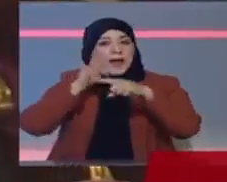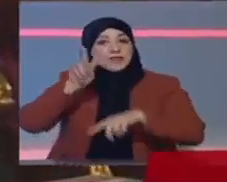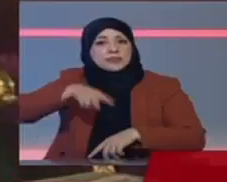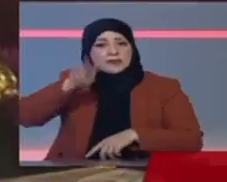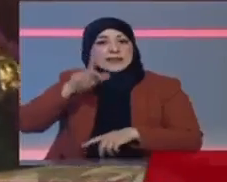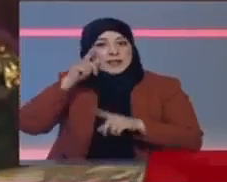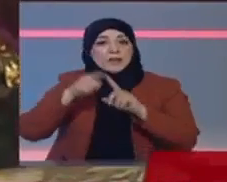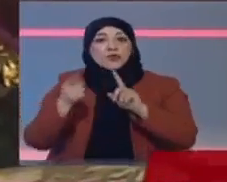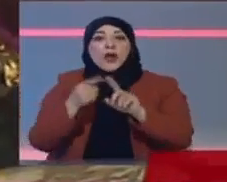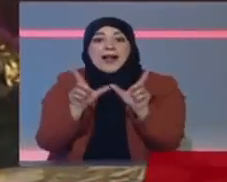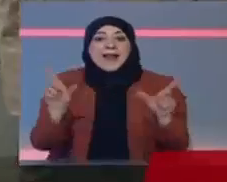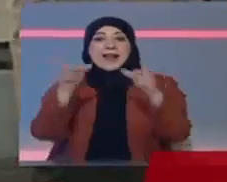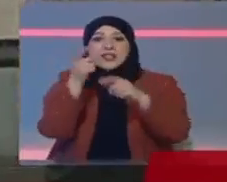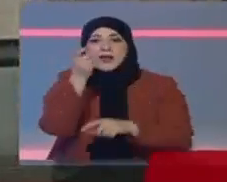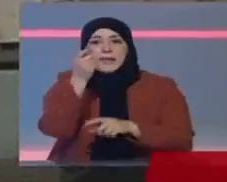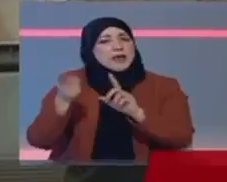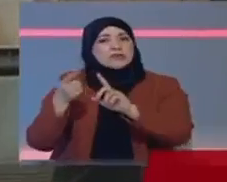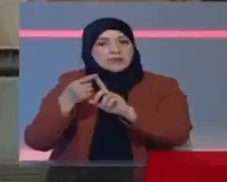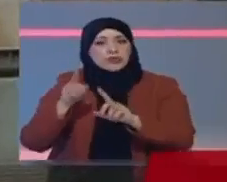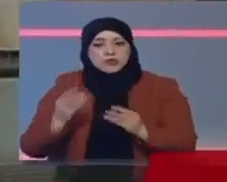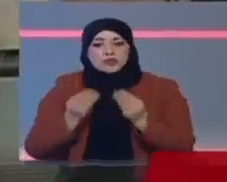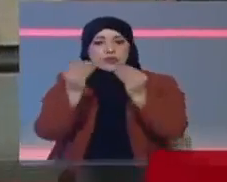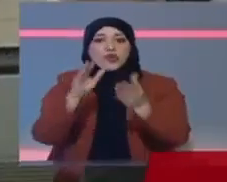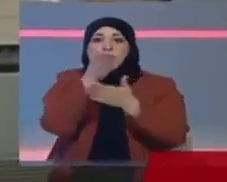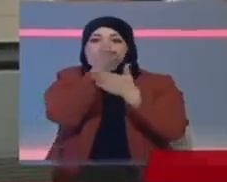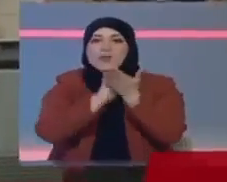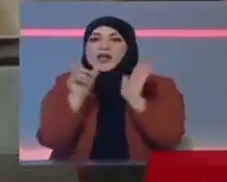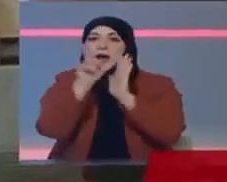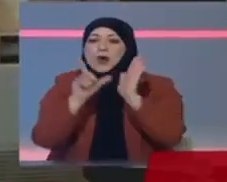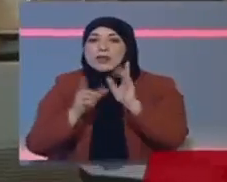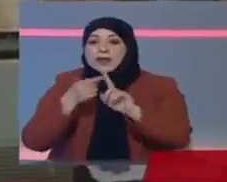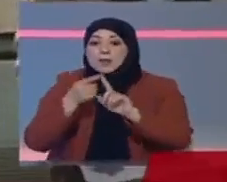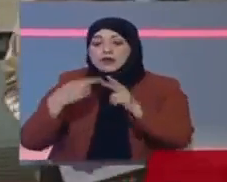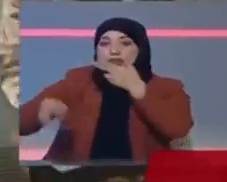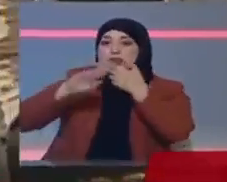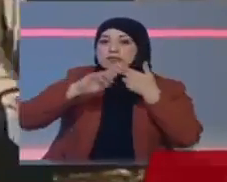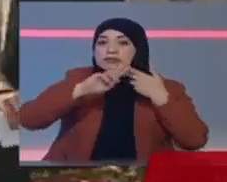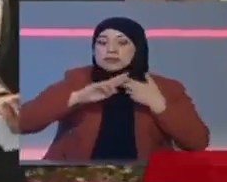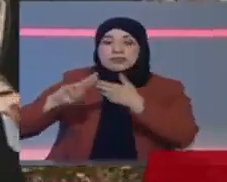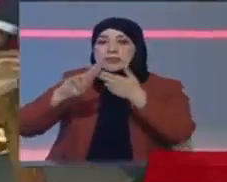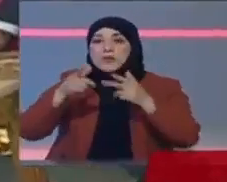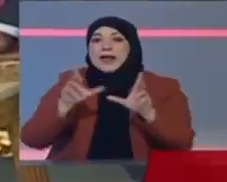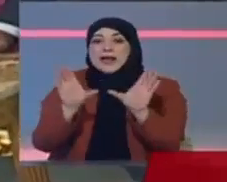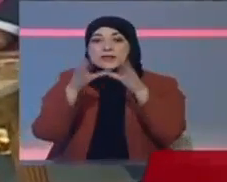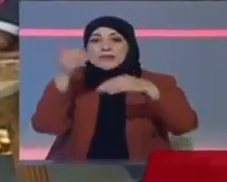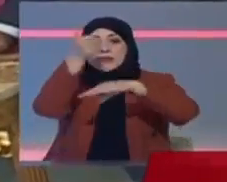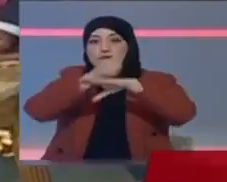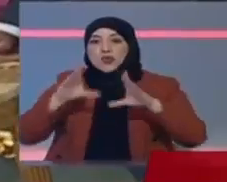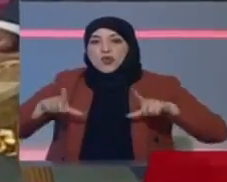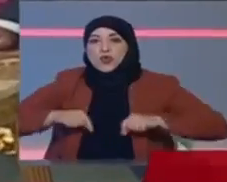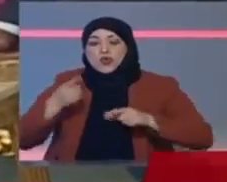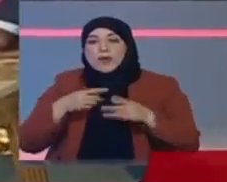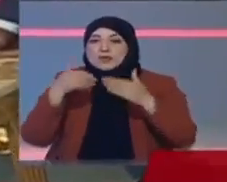لجنه الماليه فيما يعرض عليها من مشاريع قوانين بغايه الاستجابه ل ما تحتاجه الحكومه من تعبئه لمختلف